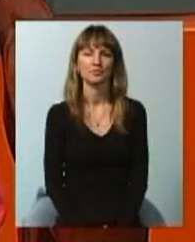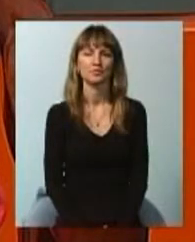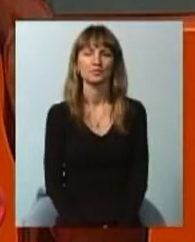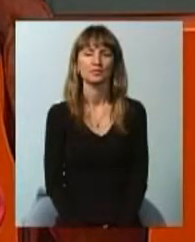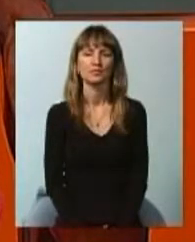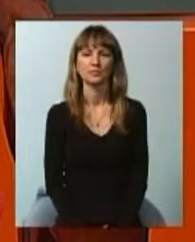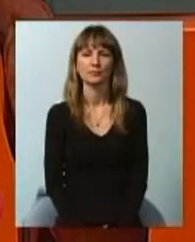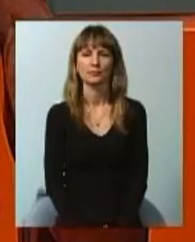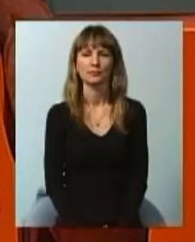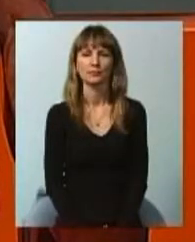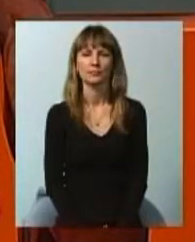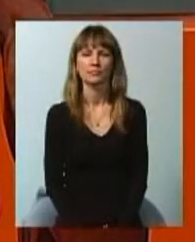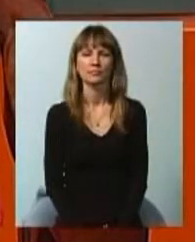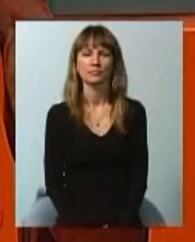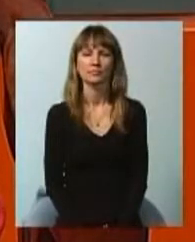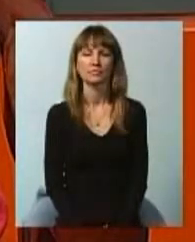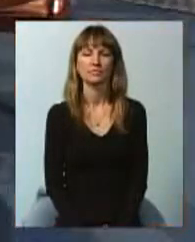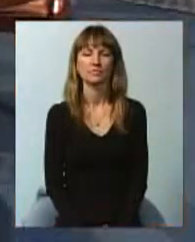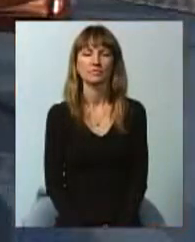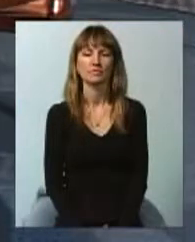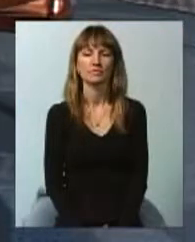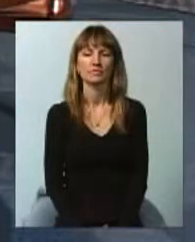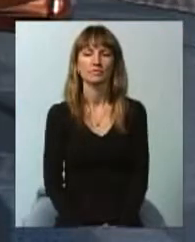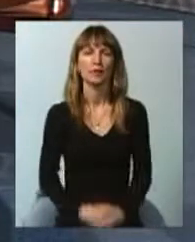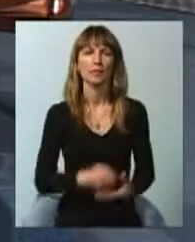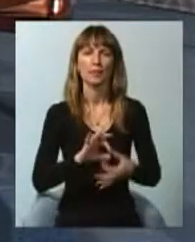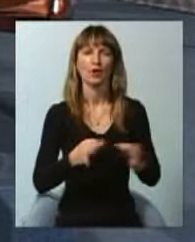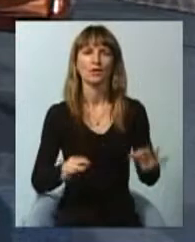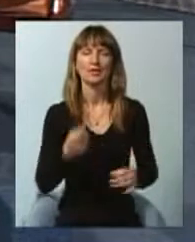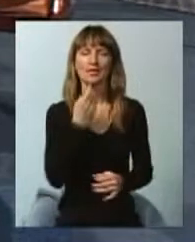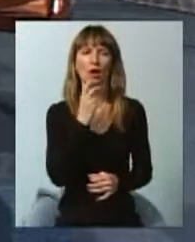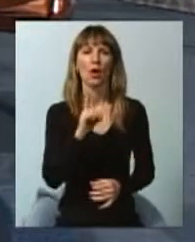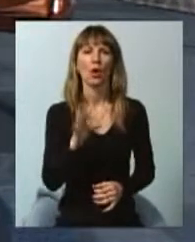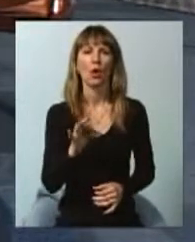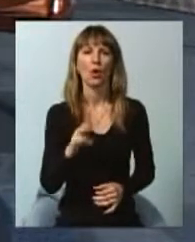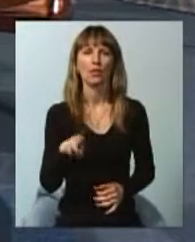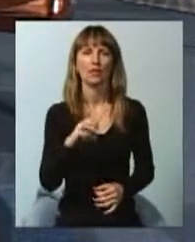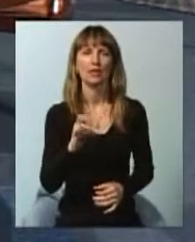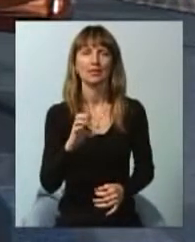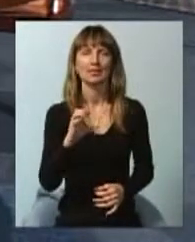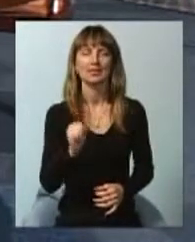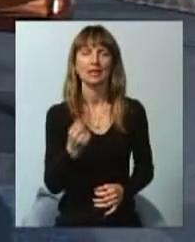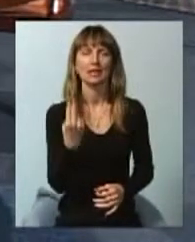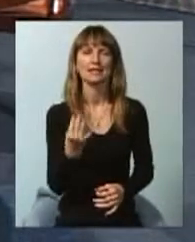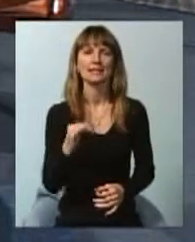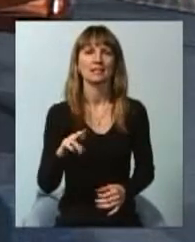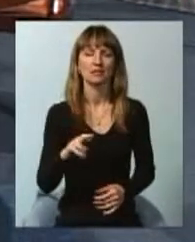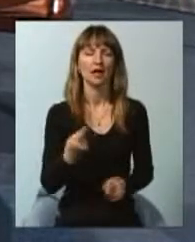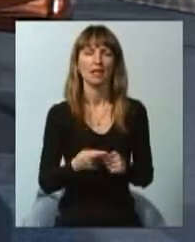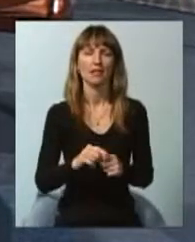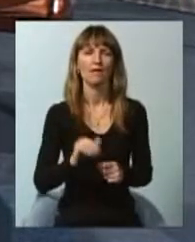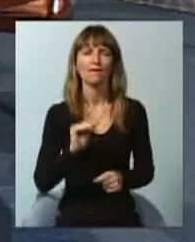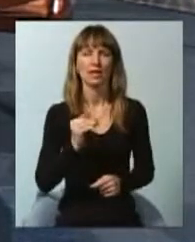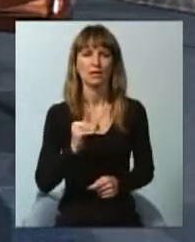Як процес називається, я не знаю. Процес називається конденсація. Це таке фізичне таке поняття. Згодом ви